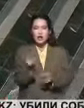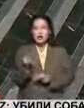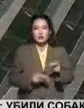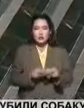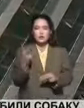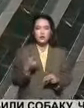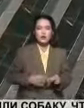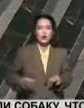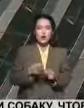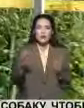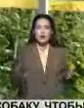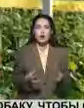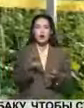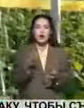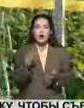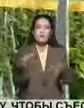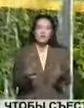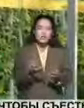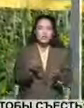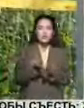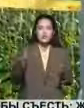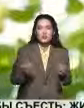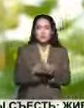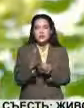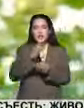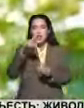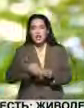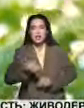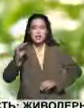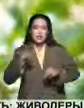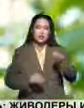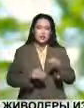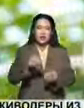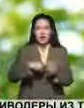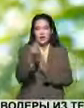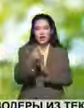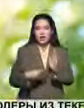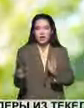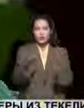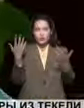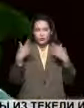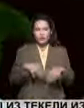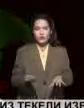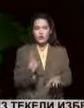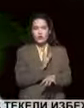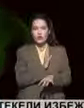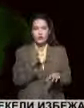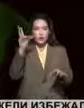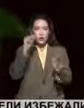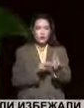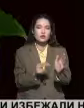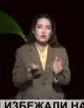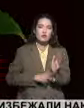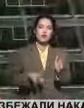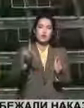2 овощехранилищ мощностью 15 тысяч тонн. Также подписан меморандум с южнокорейским инвестором на сумму